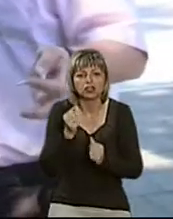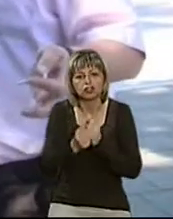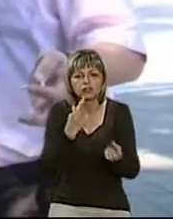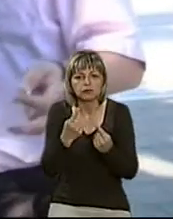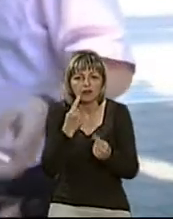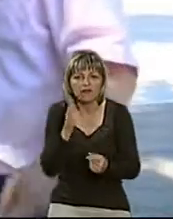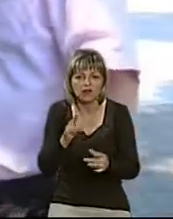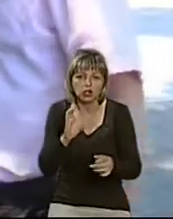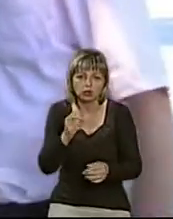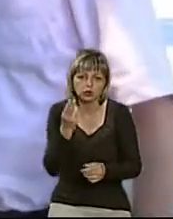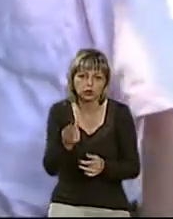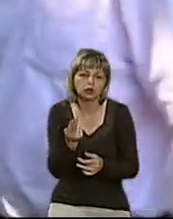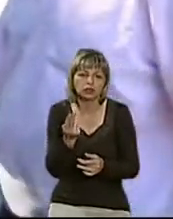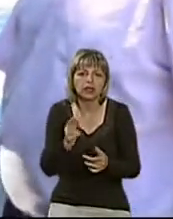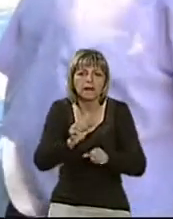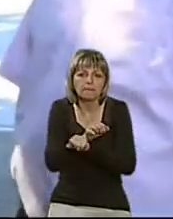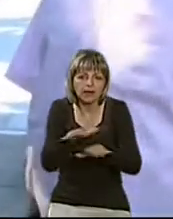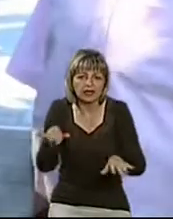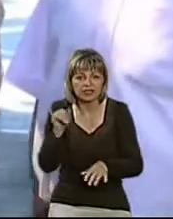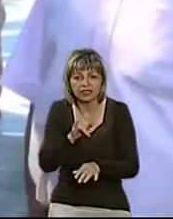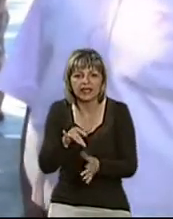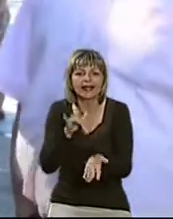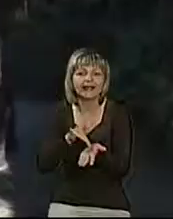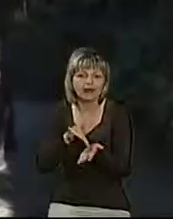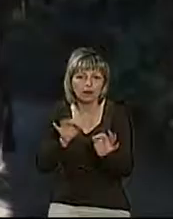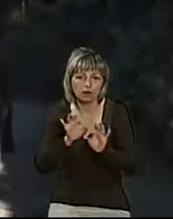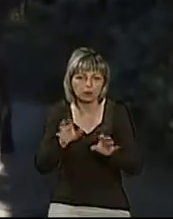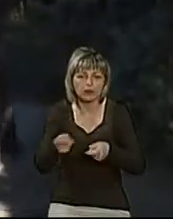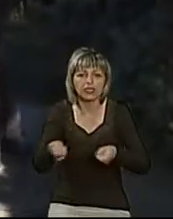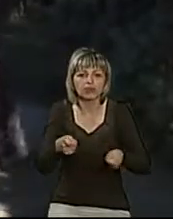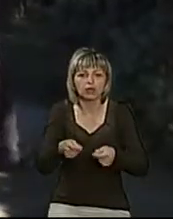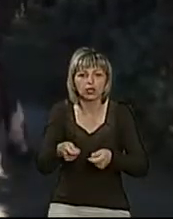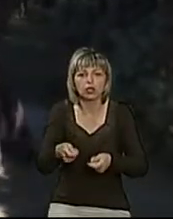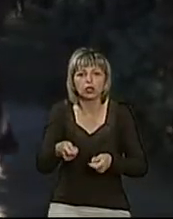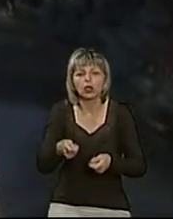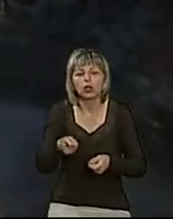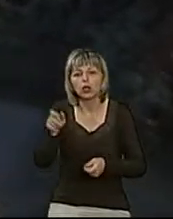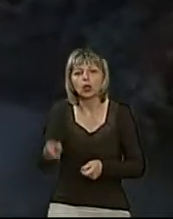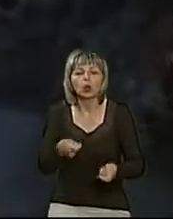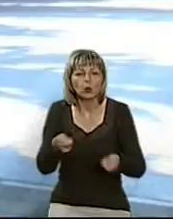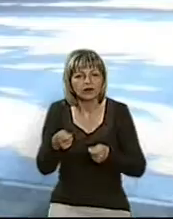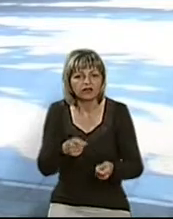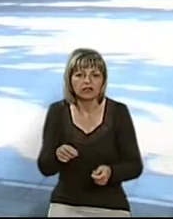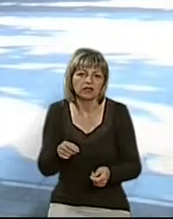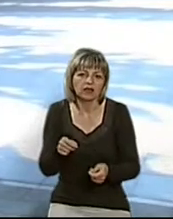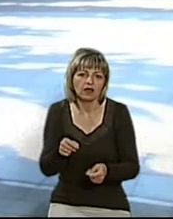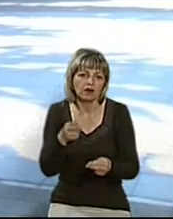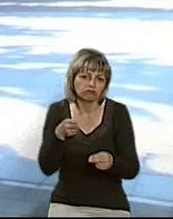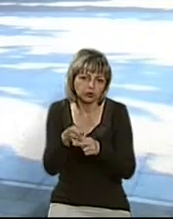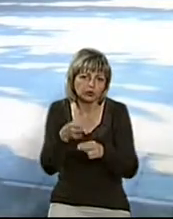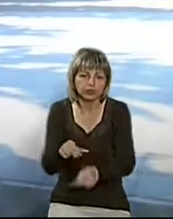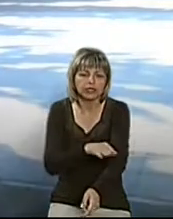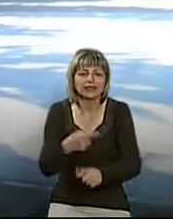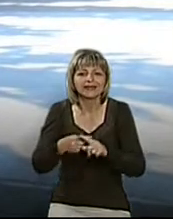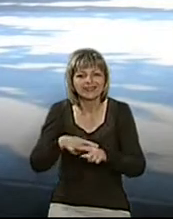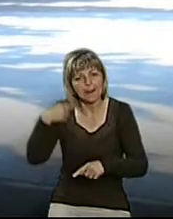спілкуються в соціальній мережі Telegram, розповів Володимир Костанюк, керівник управління протидії наркозлочинності. Як правило, це